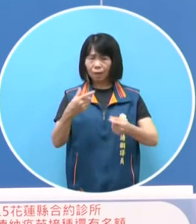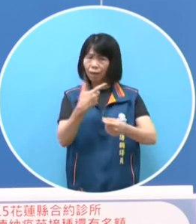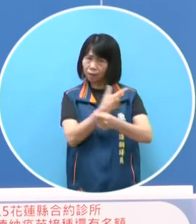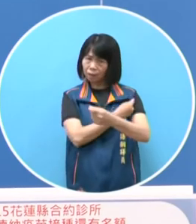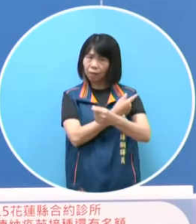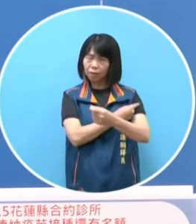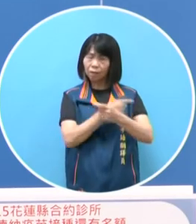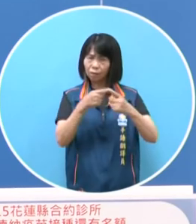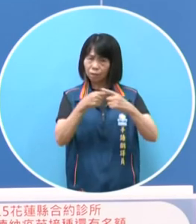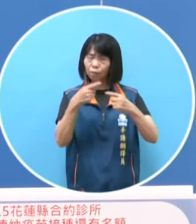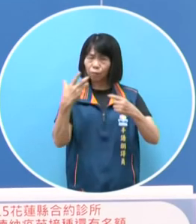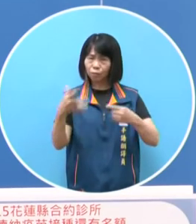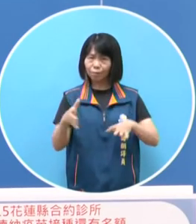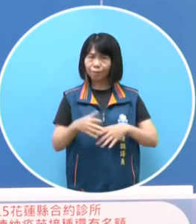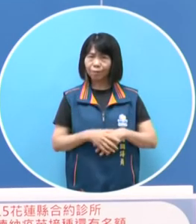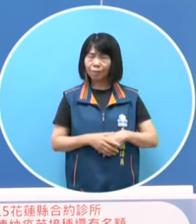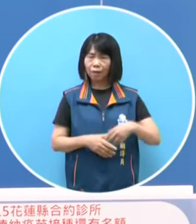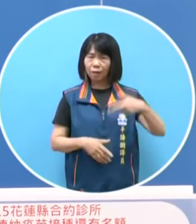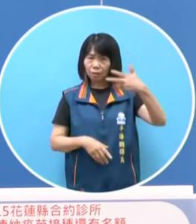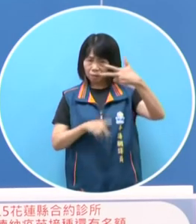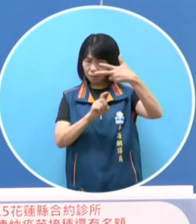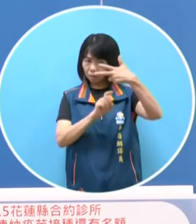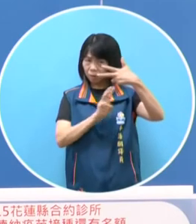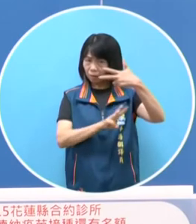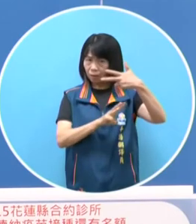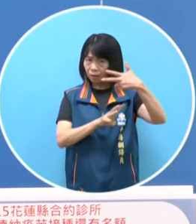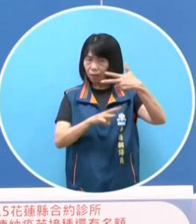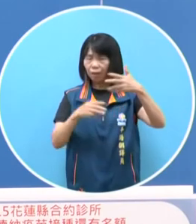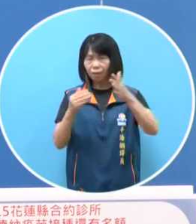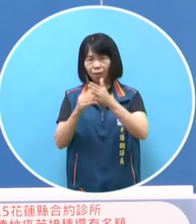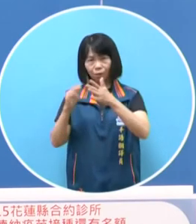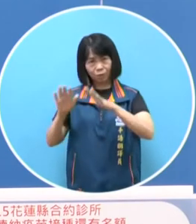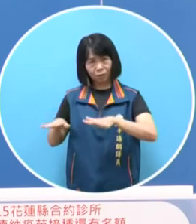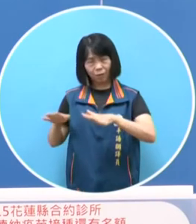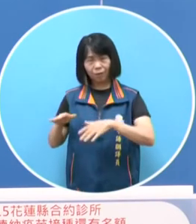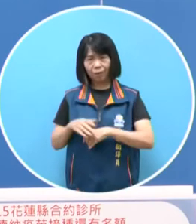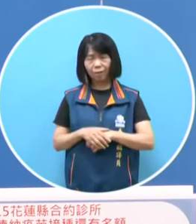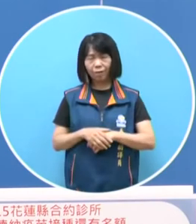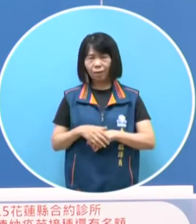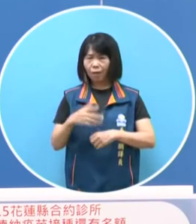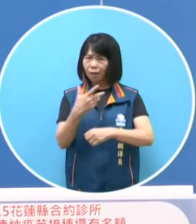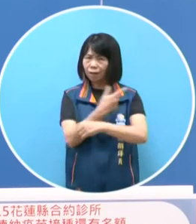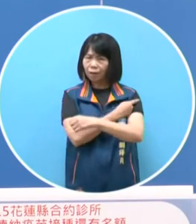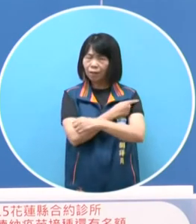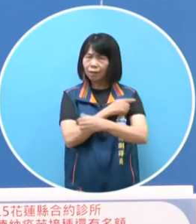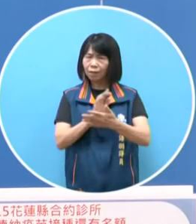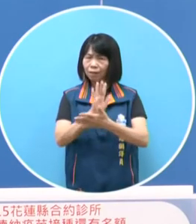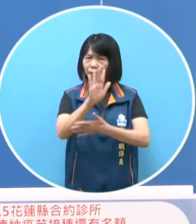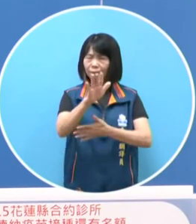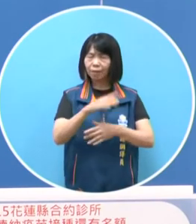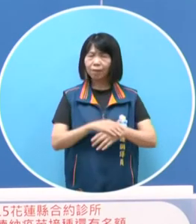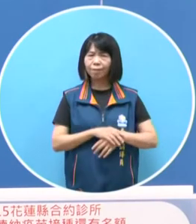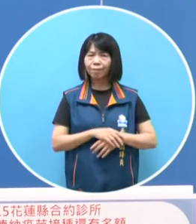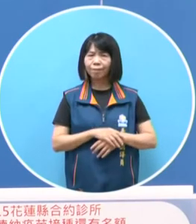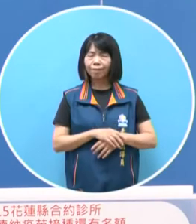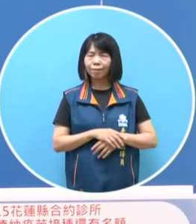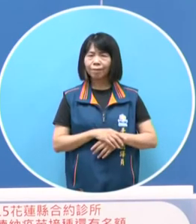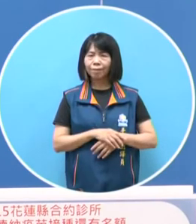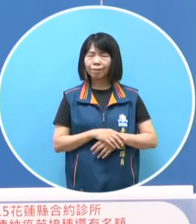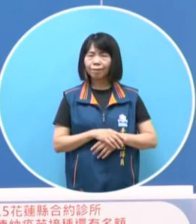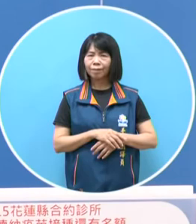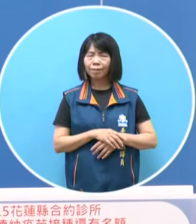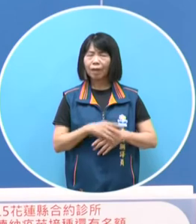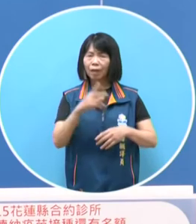苗，尤其是在13号跟今天这两天，我们大概施打的之后呢。我们的大概可以打